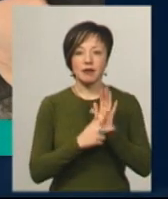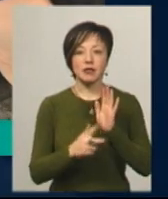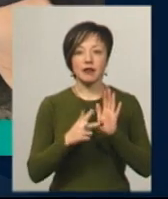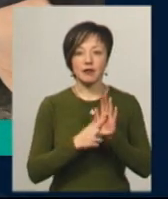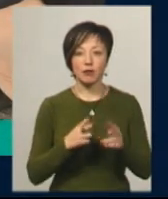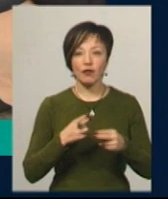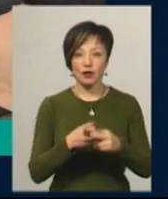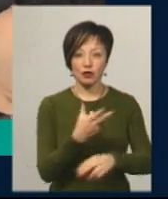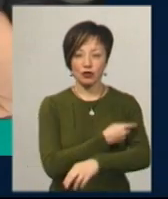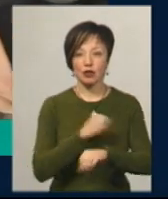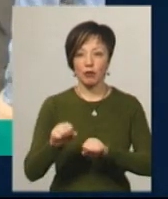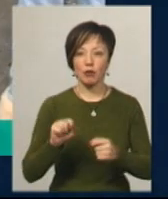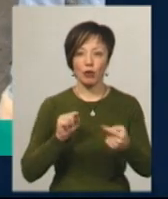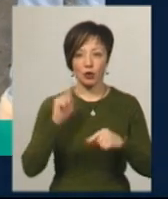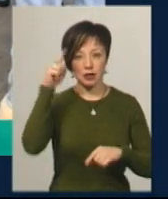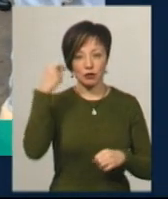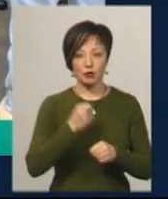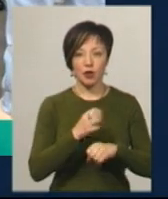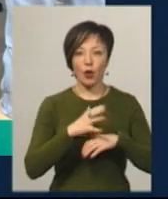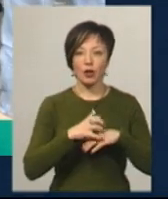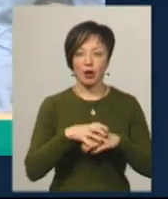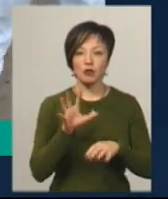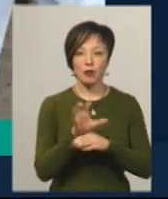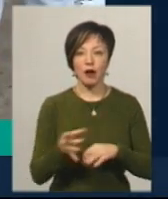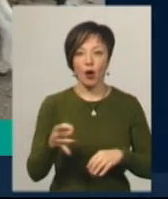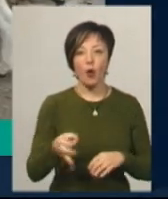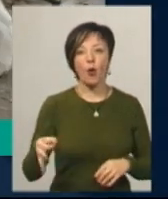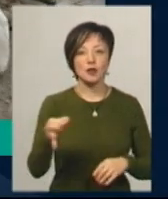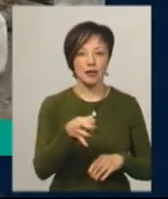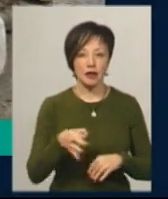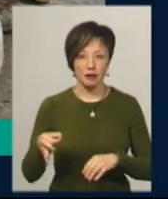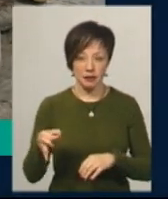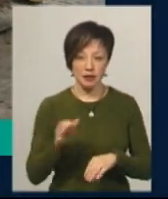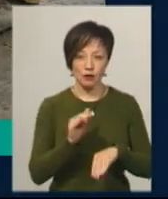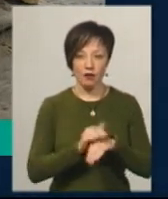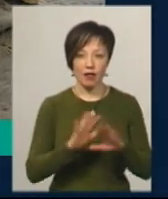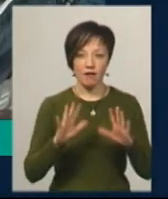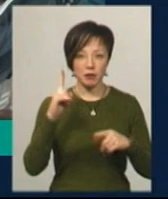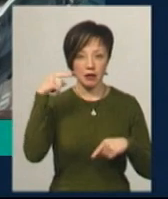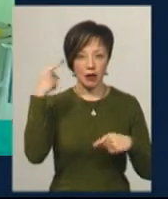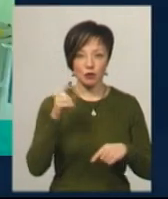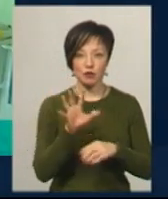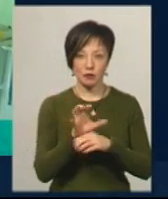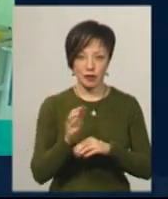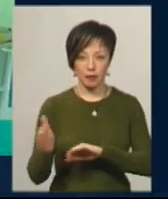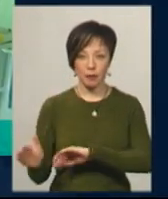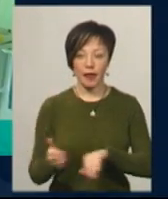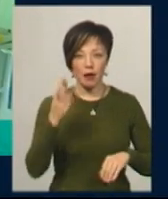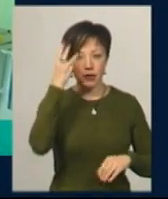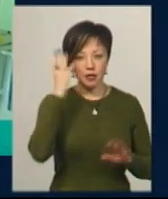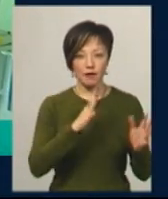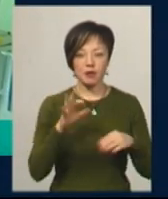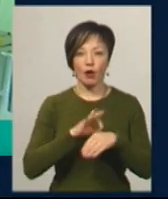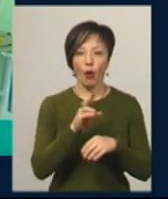«88 профілактичних щеплень проти сказу зробили котам та собакам в мікрорайоні Озерно-Хмельницькому, де зафіксували випадок сказу в пса. На Хмельниччині